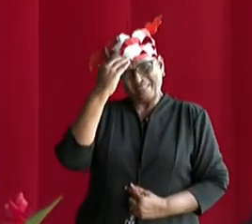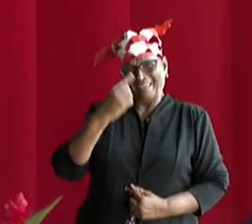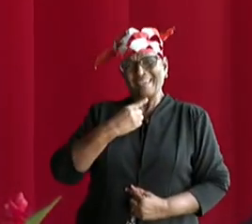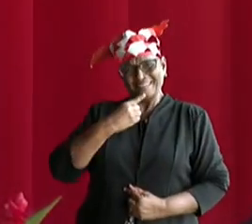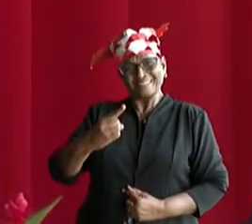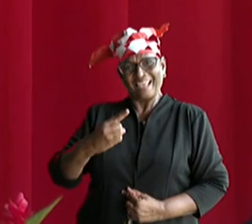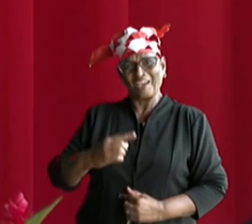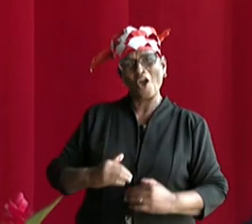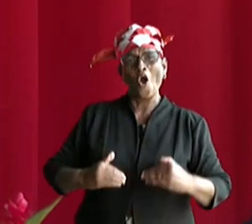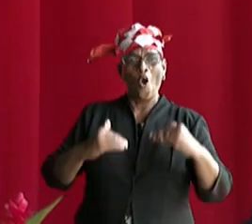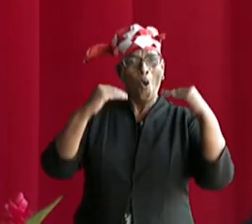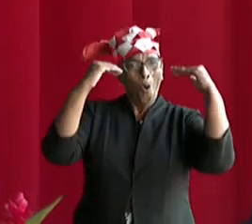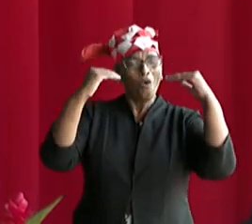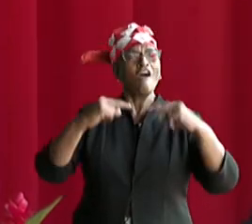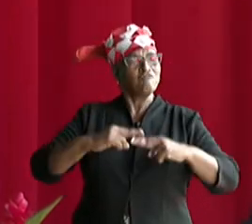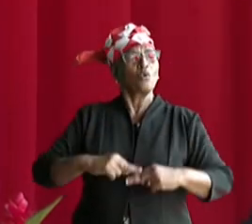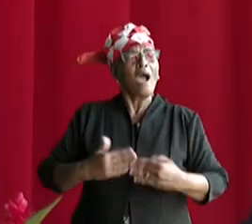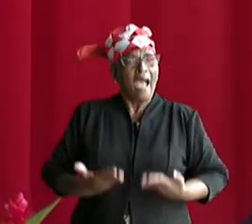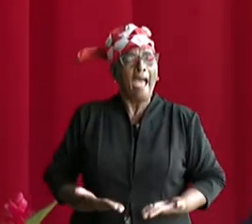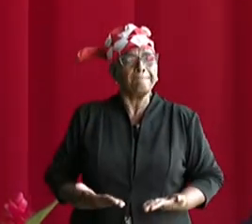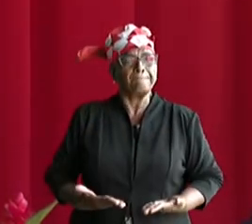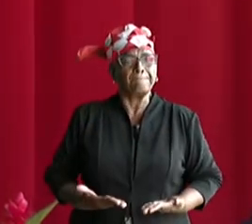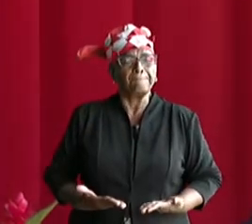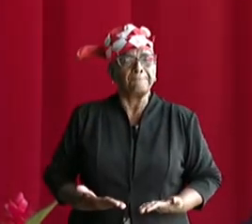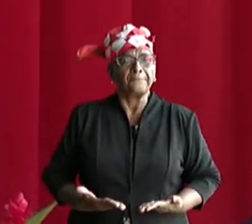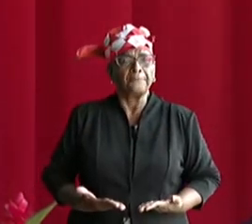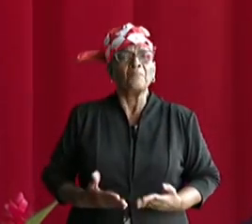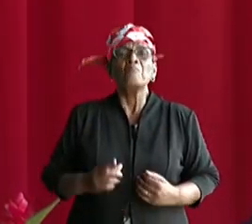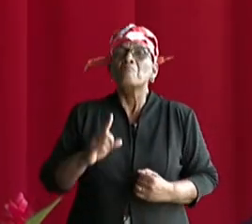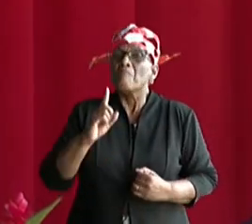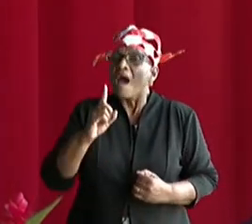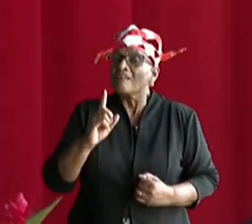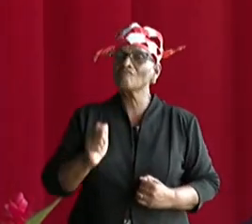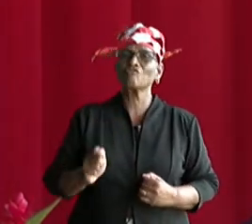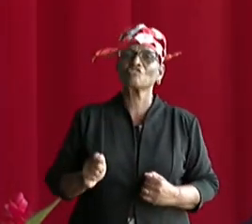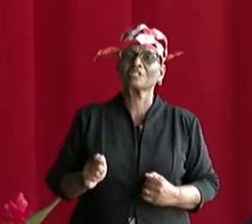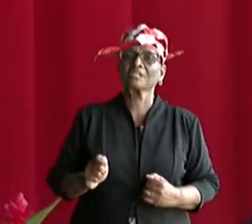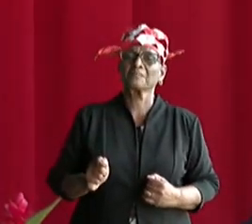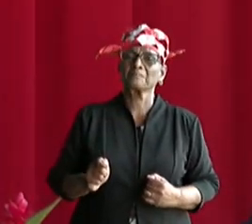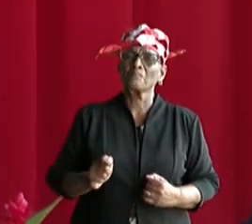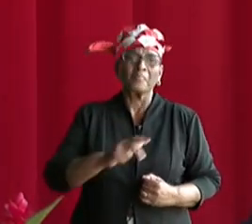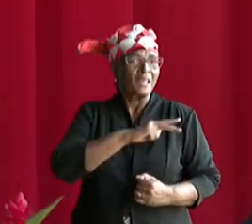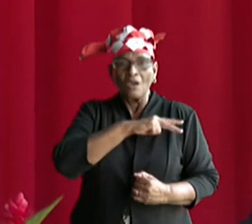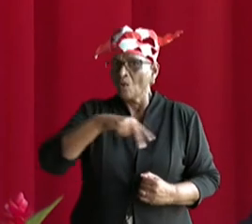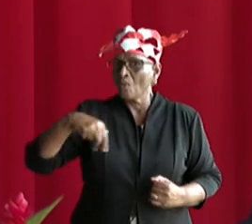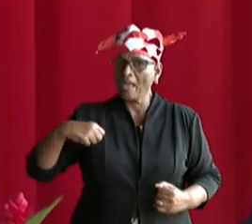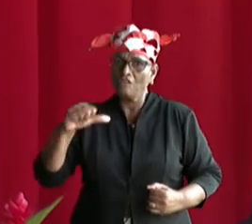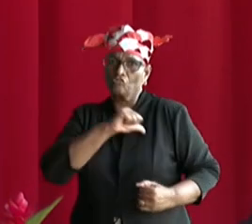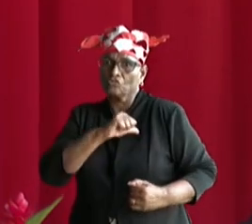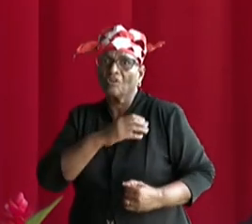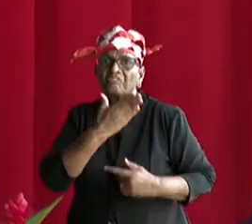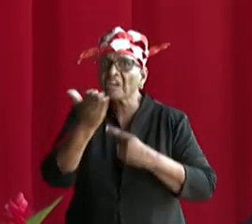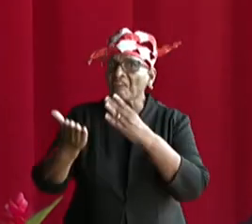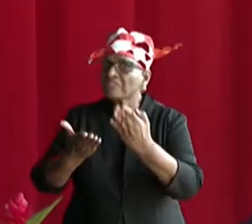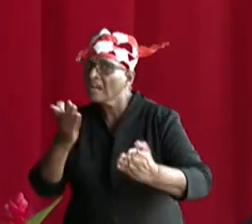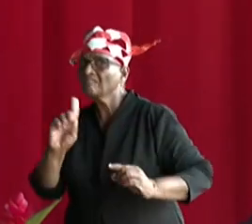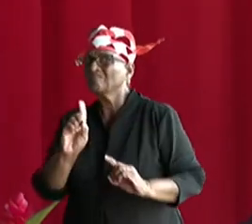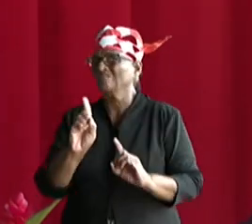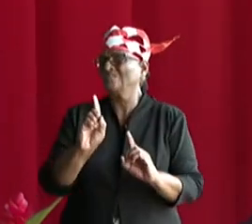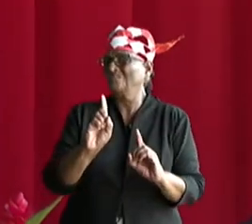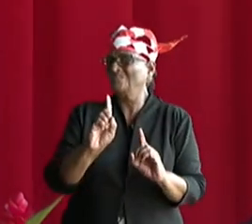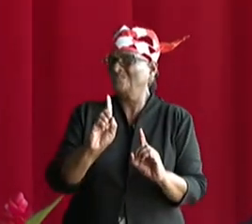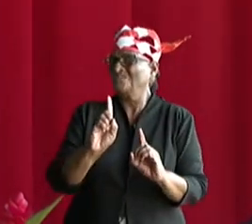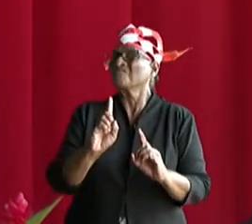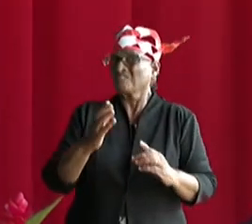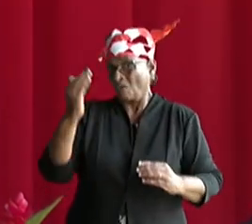hoge verwachtingen werden gewekt. Maar meneer de voorzitter, we gaan geen schuldvraag opwerpen. Zulks